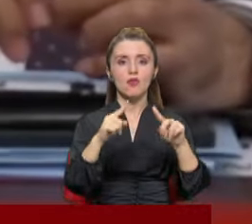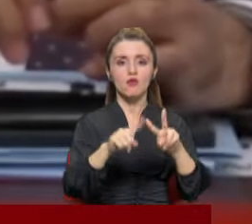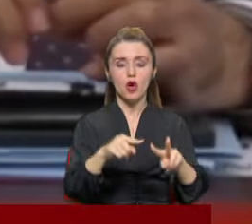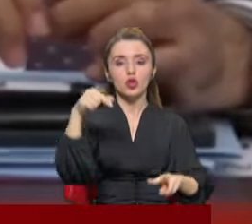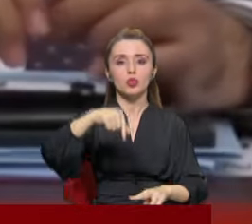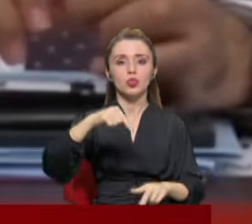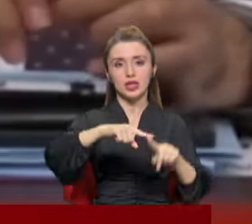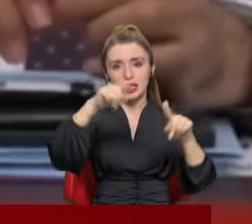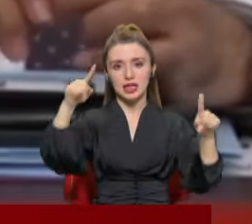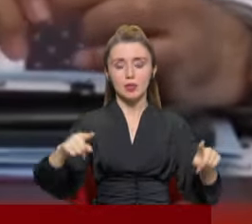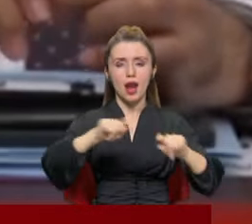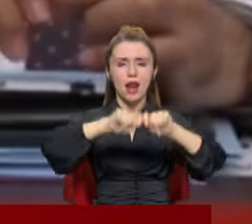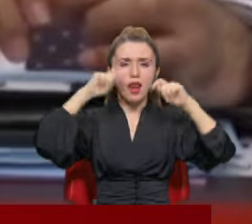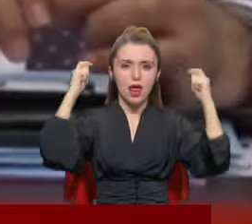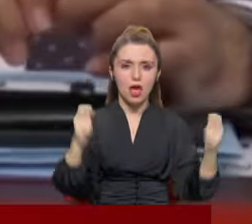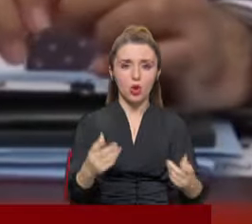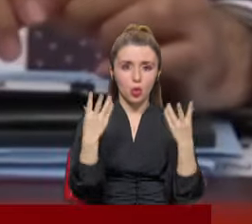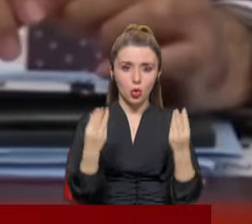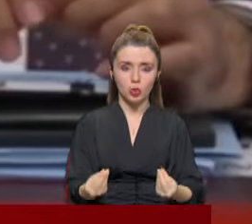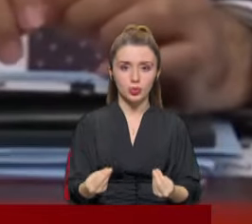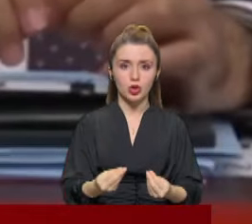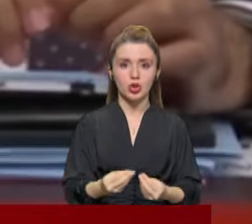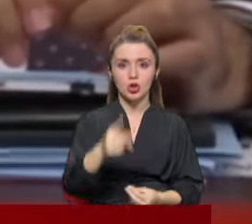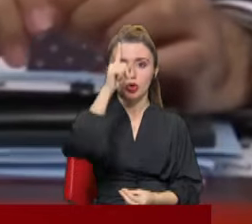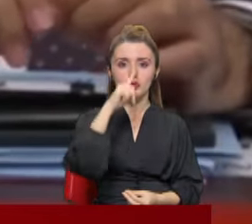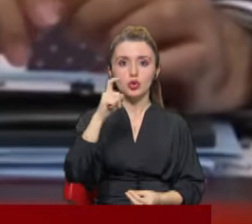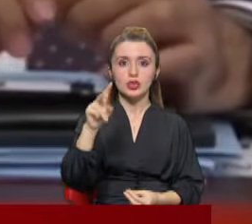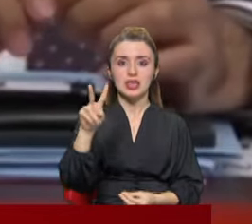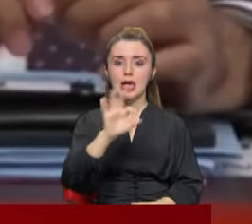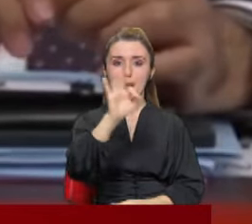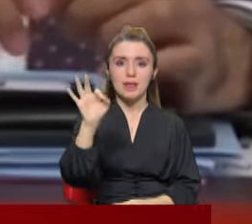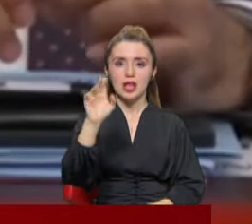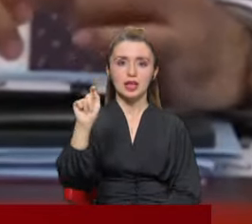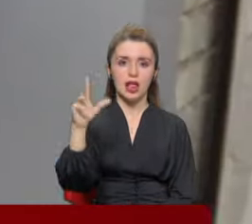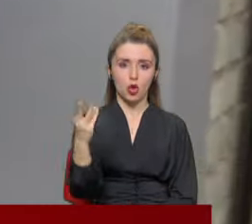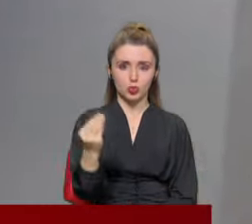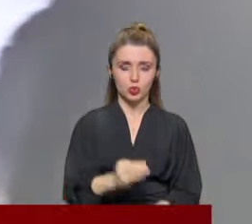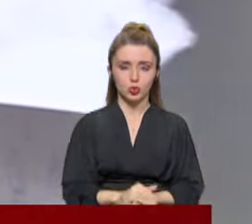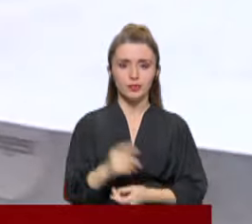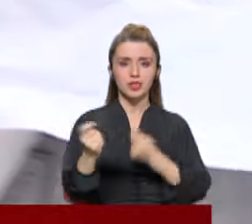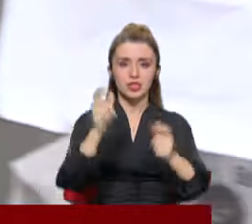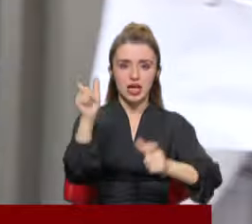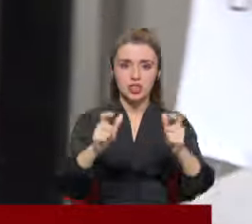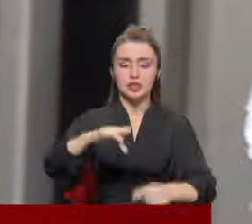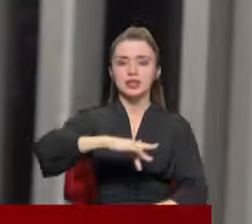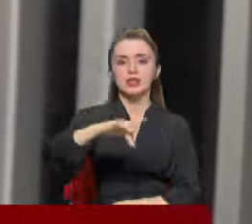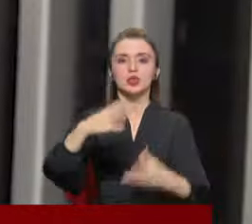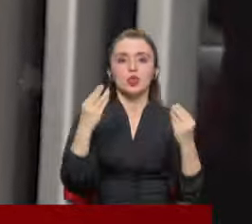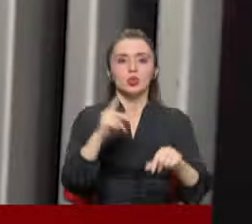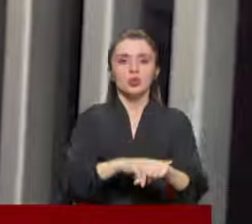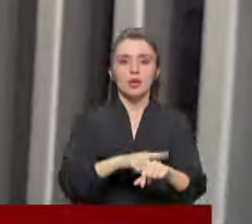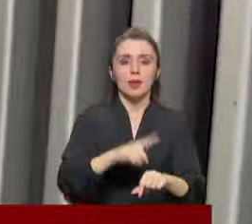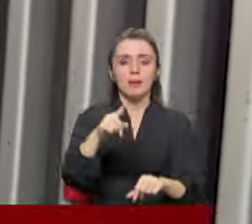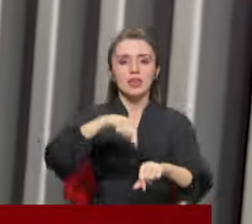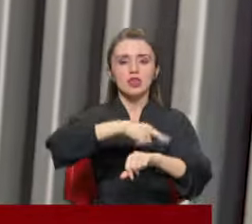bugün itibariyle rekor seviyeye ulaşarak 192 milyar lira olmuştur. Çalışanların işsiz kaldıklarında belli